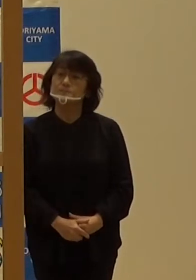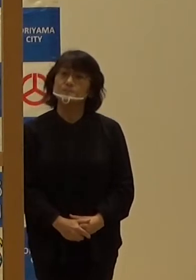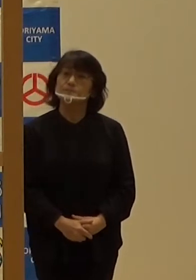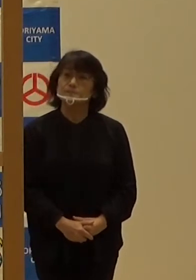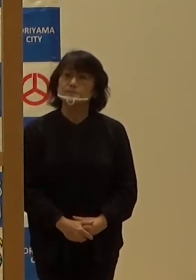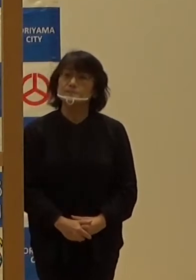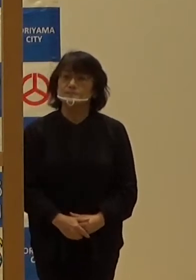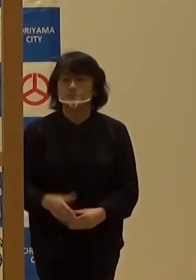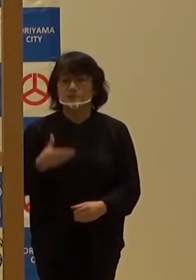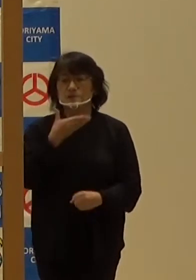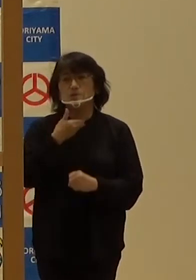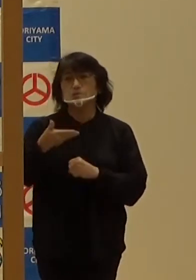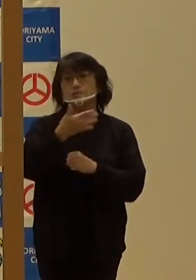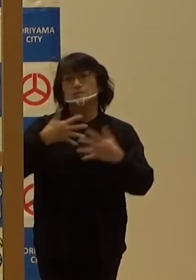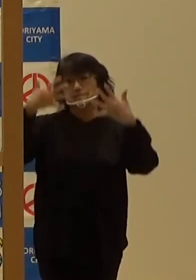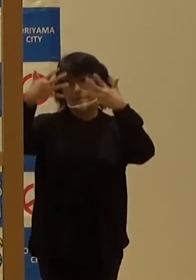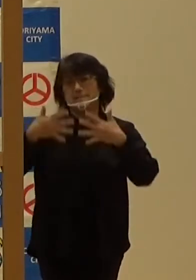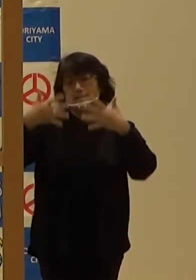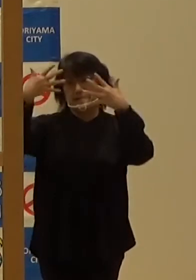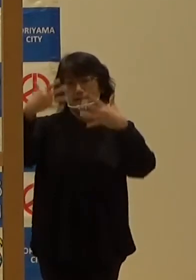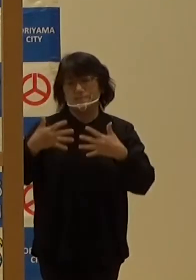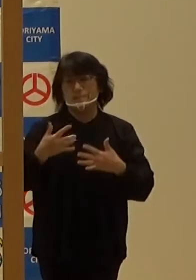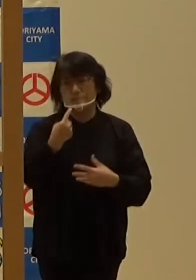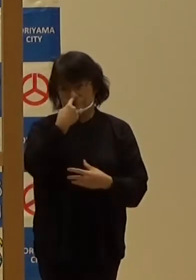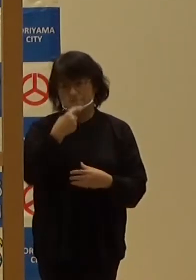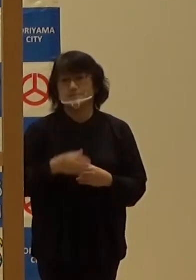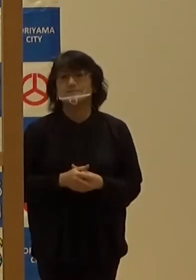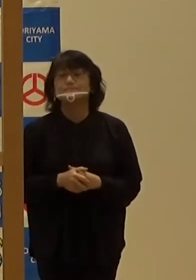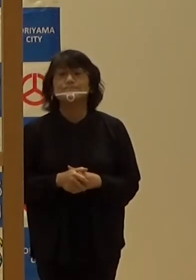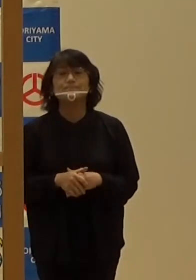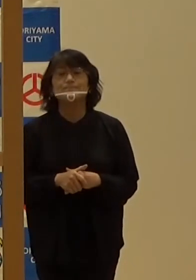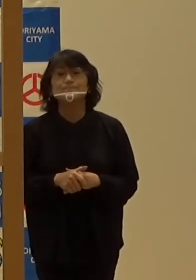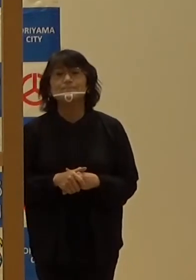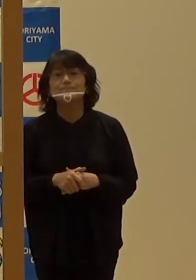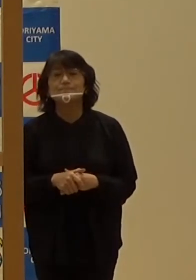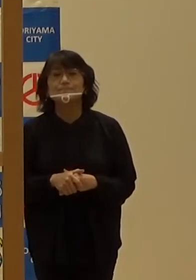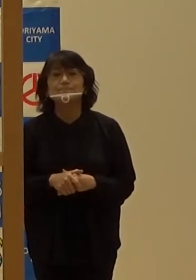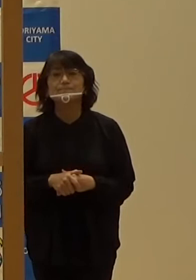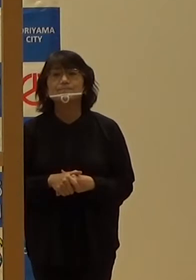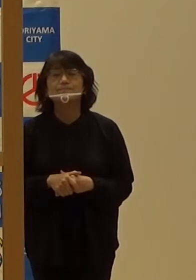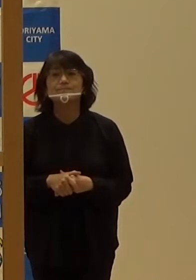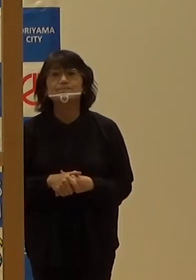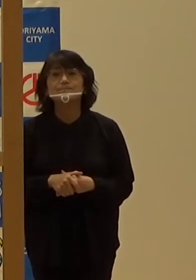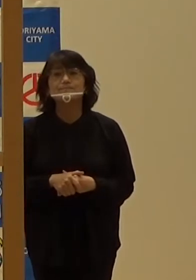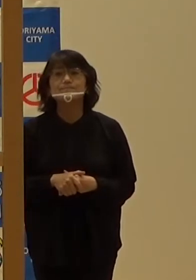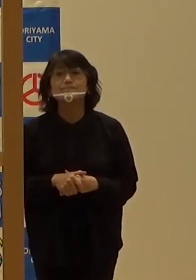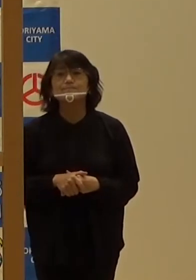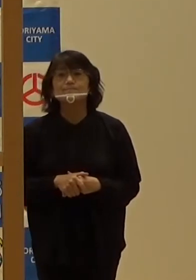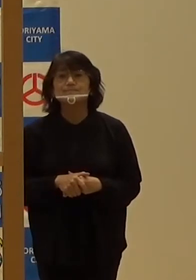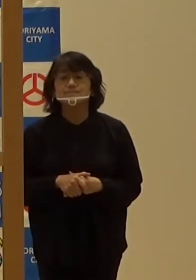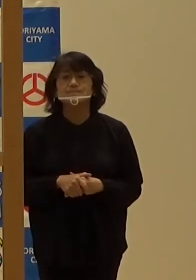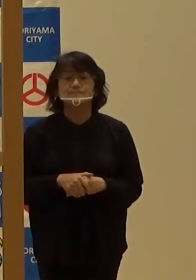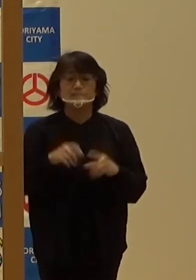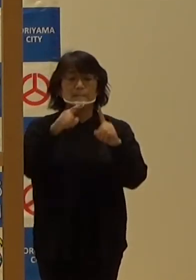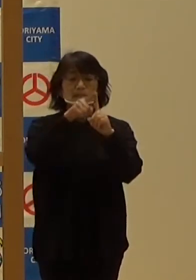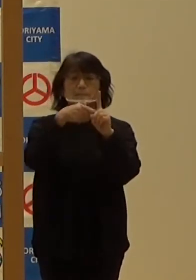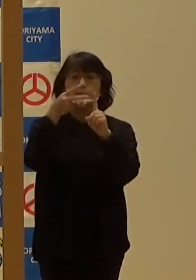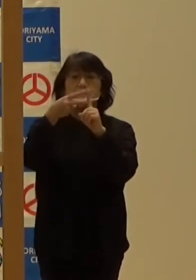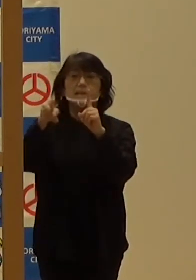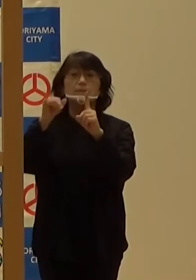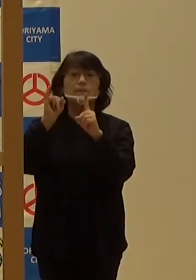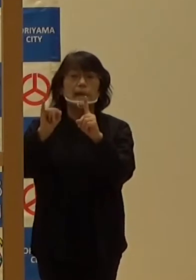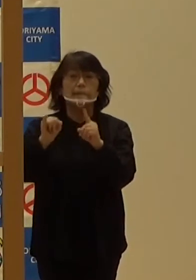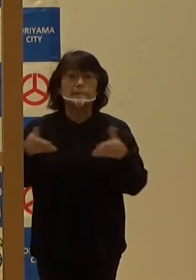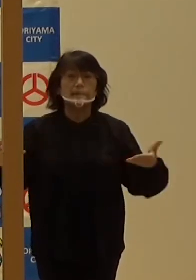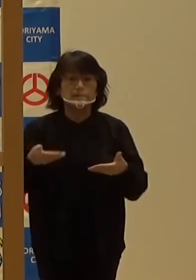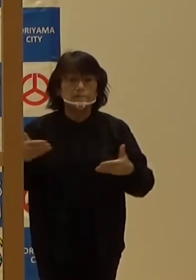福島テレビの浅野と申します。よろしくお願いします。あのこのPFI 事業を進める中で、まず